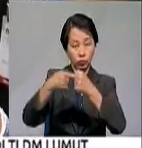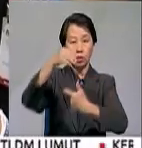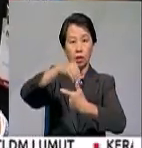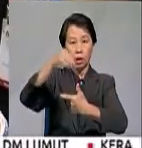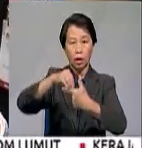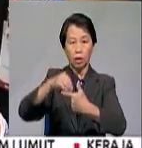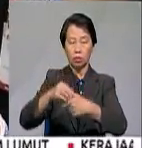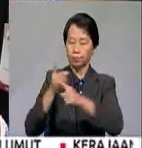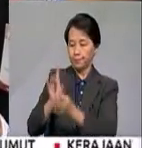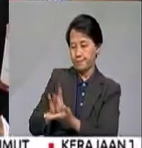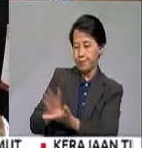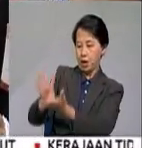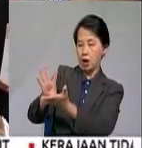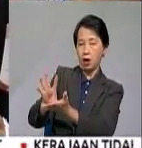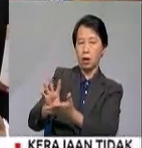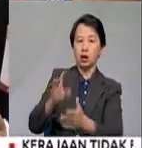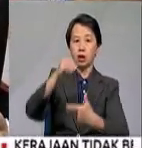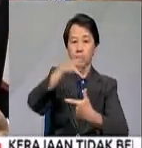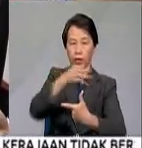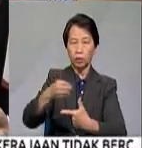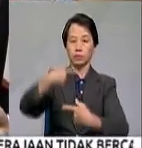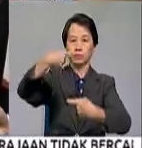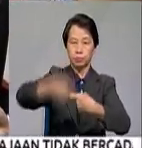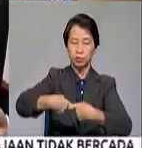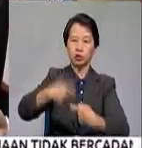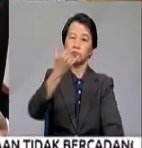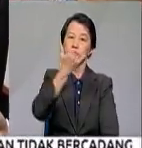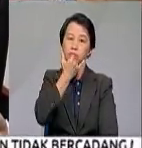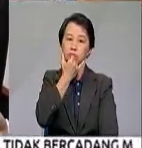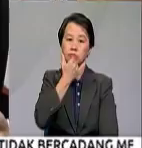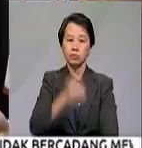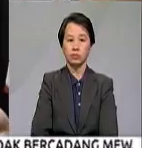atau dipecat dan disabit kesalahan.